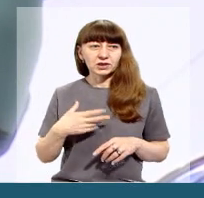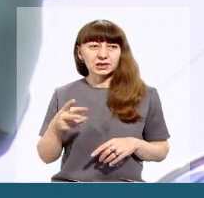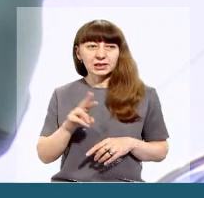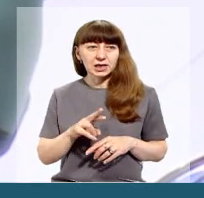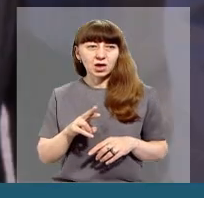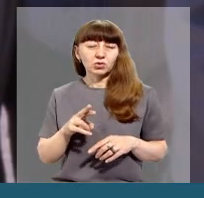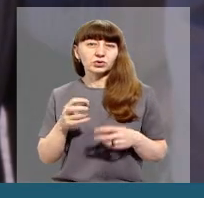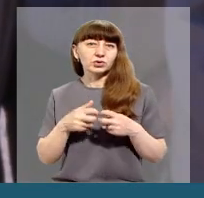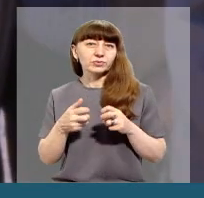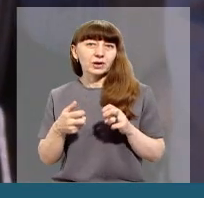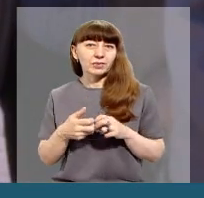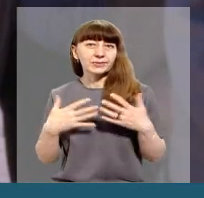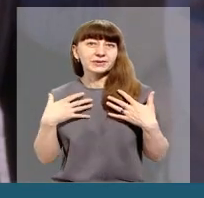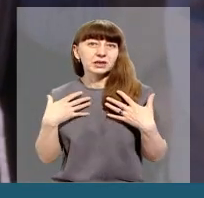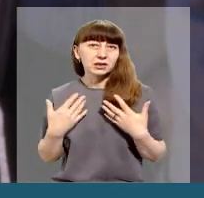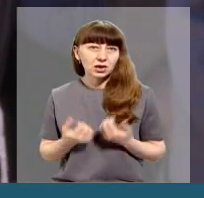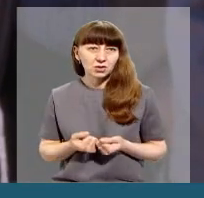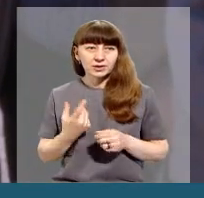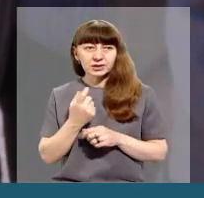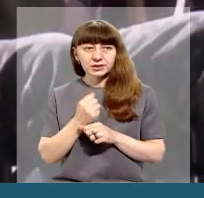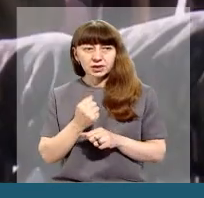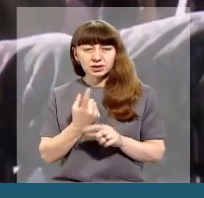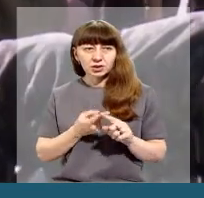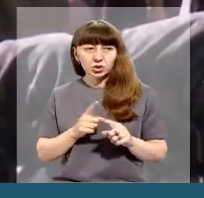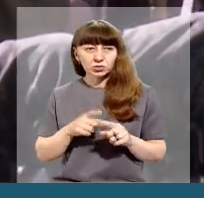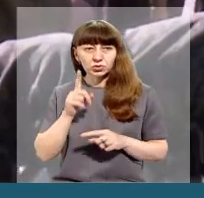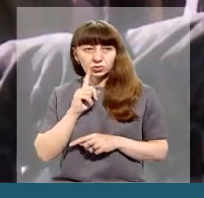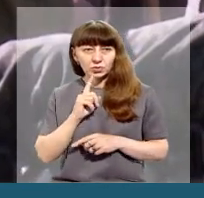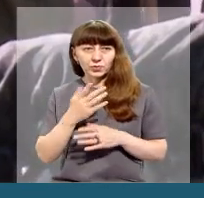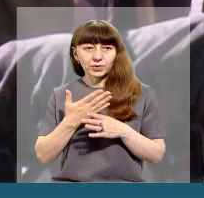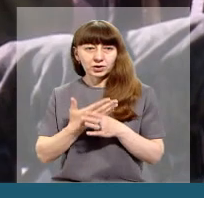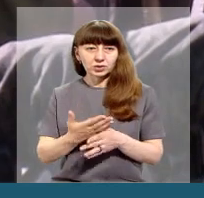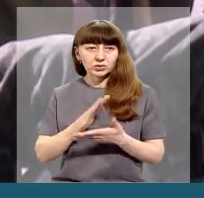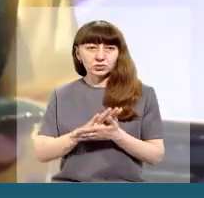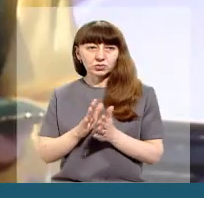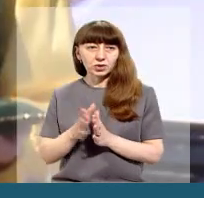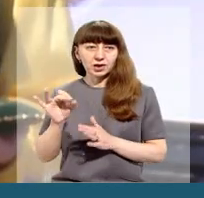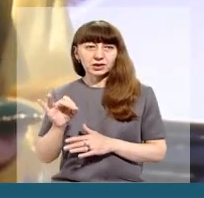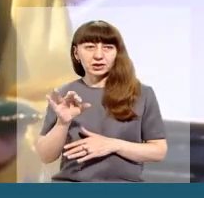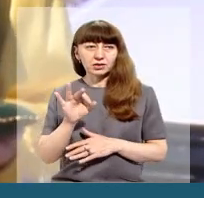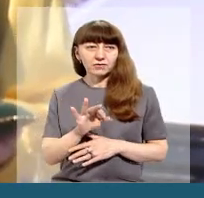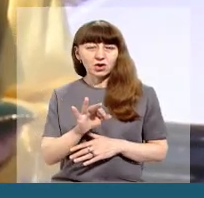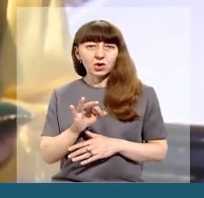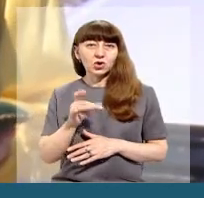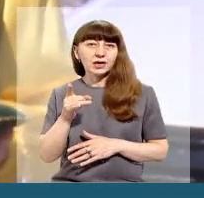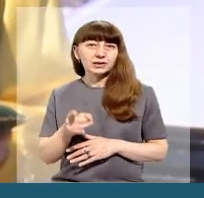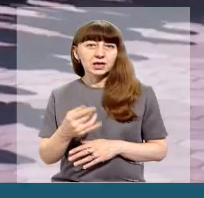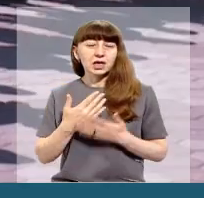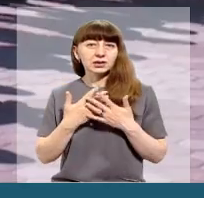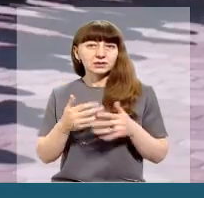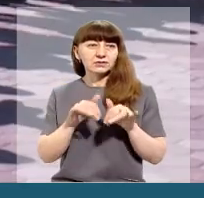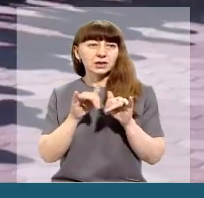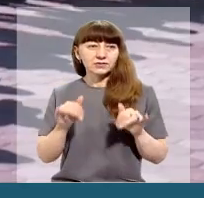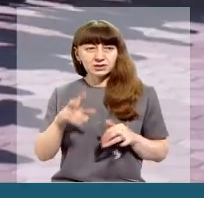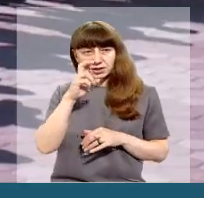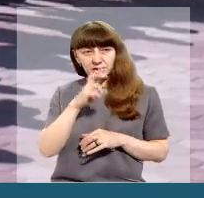с физическими ограничениями. Сделать этот процесс комфортным и доступным помогает услуга инватакси. В настоящее время она активно развивается в